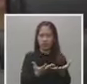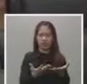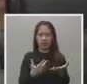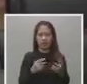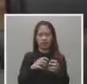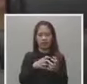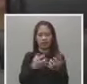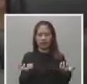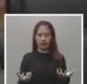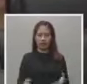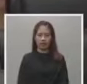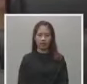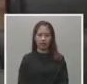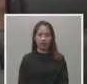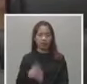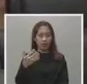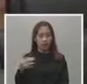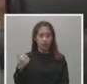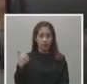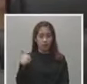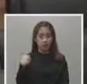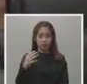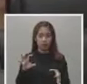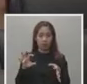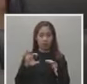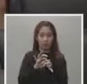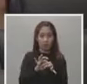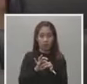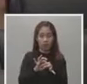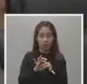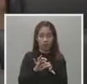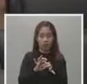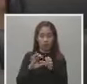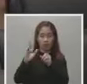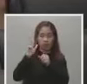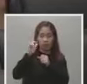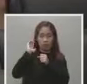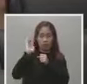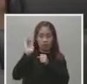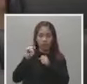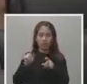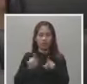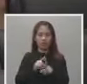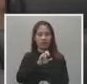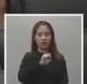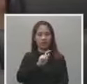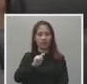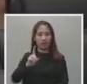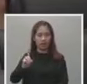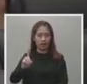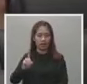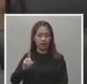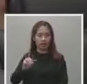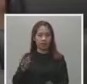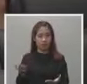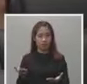คคีแถมยังมีการล็อกเป้าสื่อด้วยนะครับท่านประธานถ้าท่านประธานยังเดอะสแตนดาร์ดก็โดนผมยื